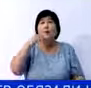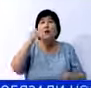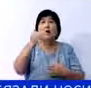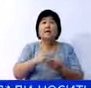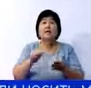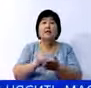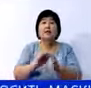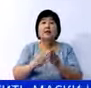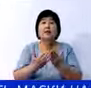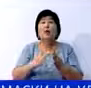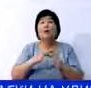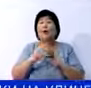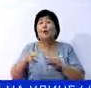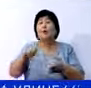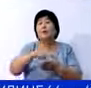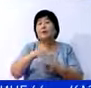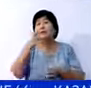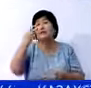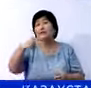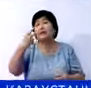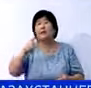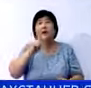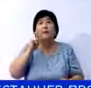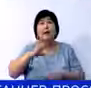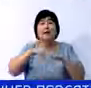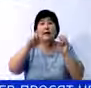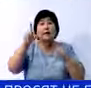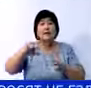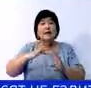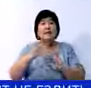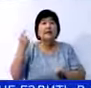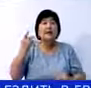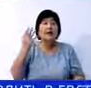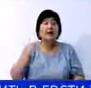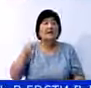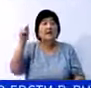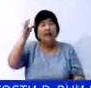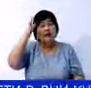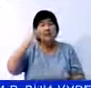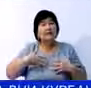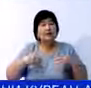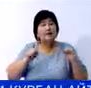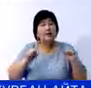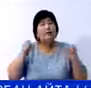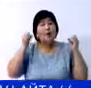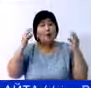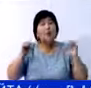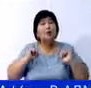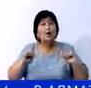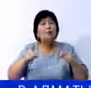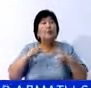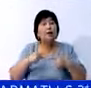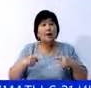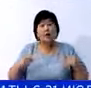с дипломом в АУЛ приняли участие 422 молодых специалиста сельского хозяйства, образования, здравоохранения, культуры, спорта и